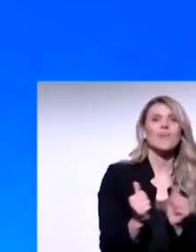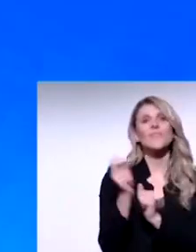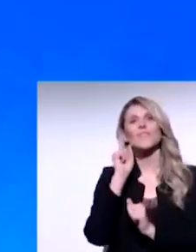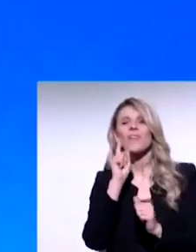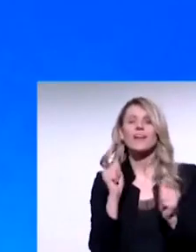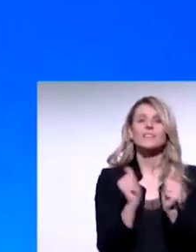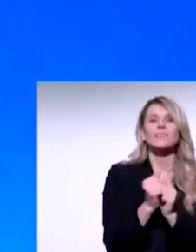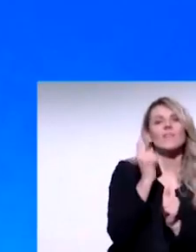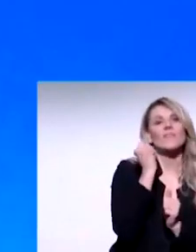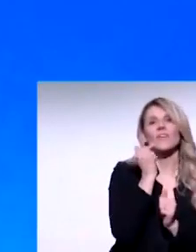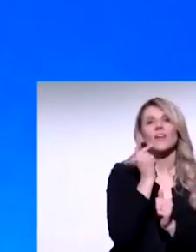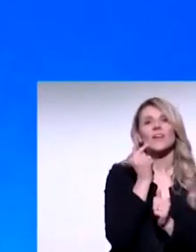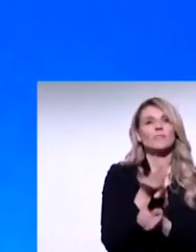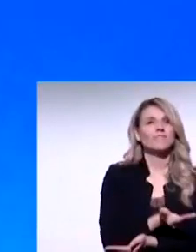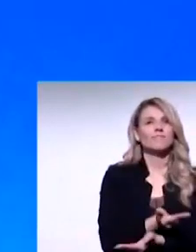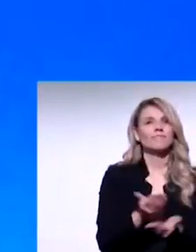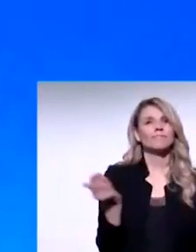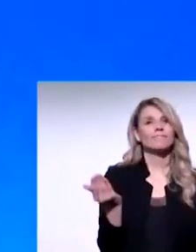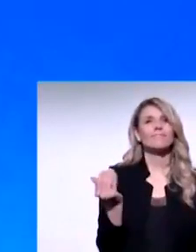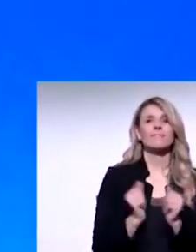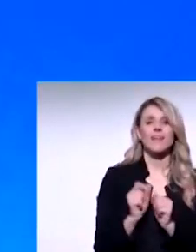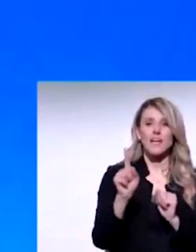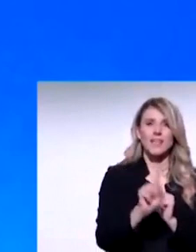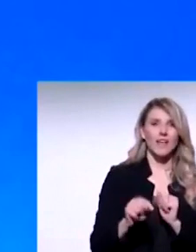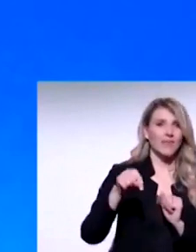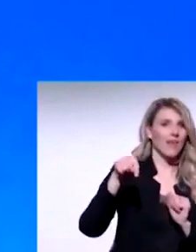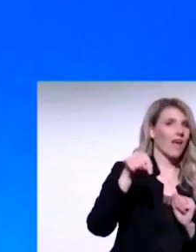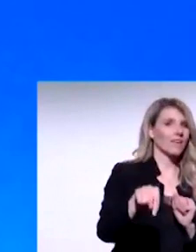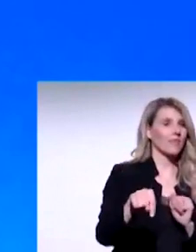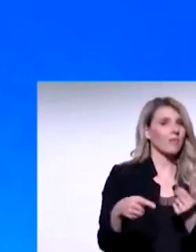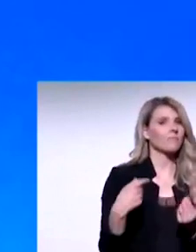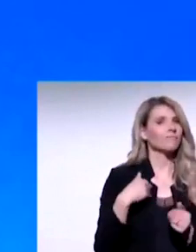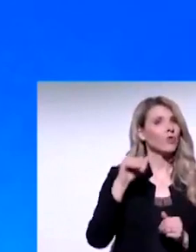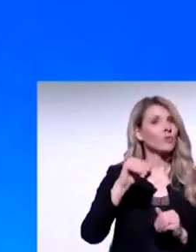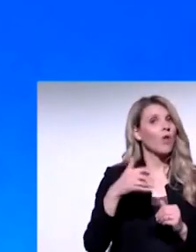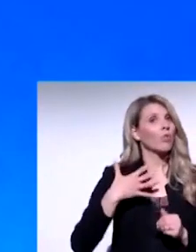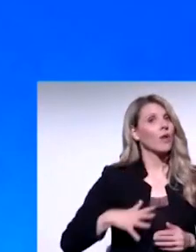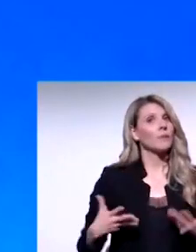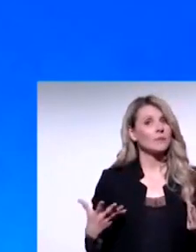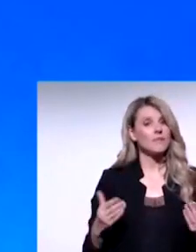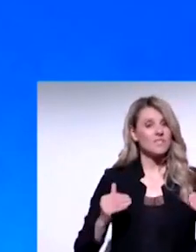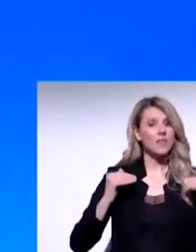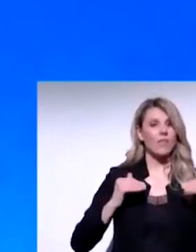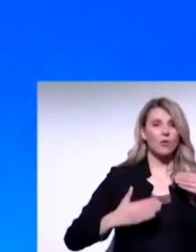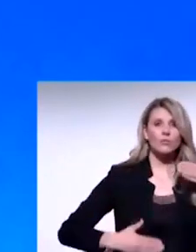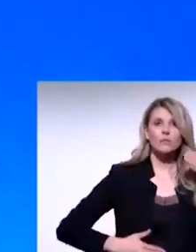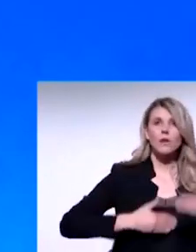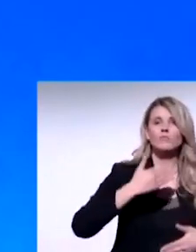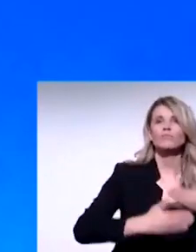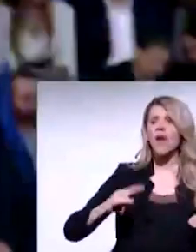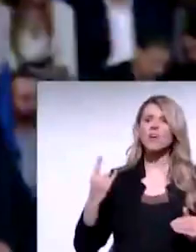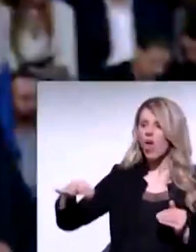Το ερώτημα της Κυριακής είναι από τώρα μπροστά μας. Θέλουμε σταθερότητα ή άγνωστες